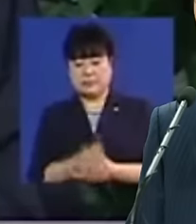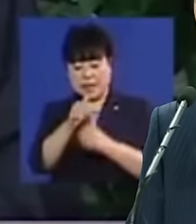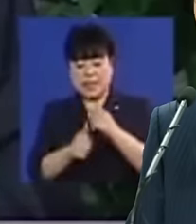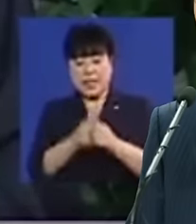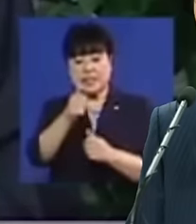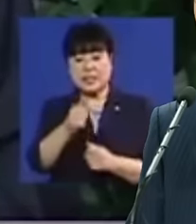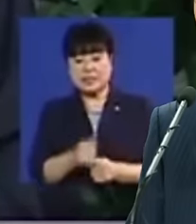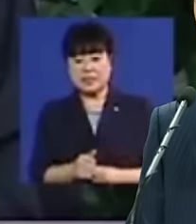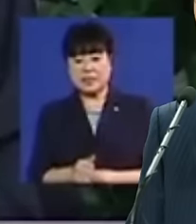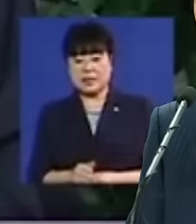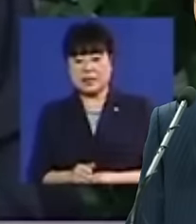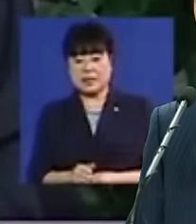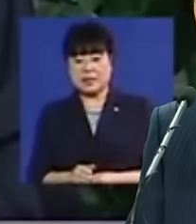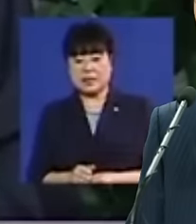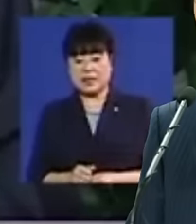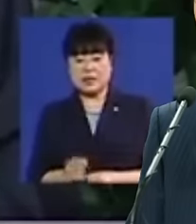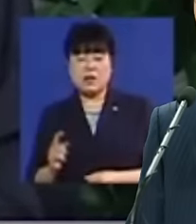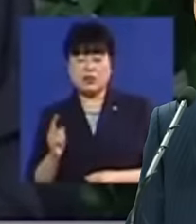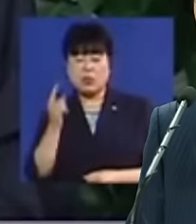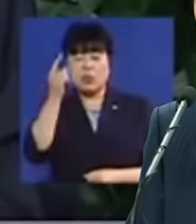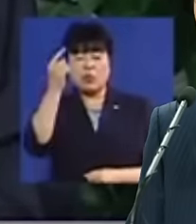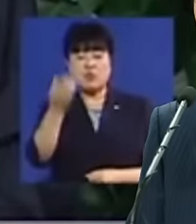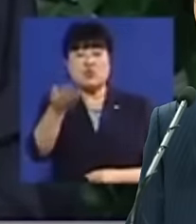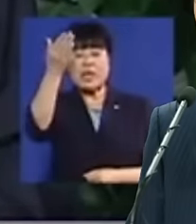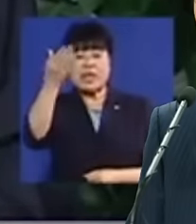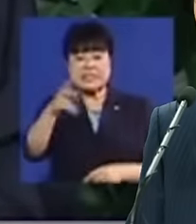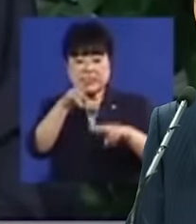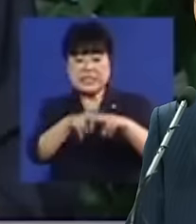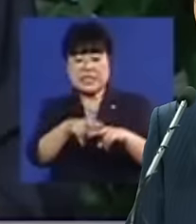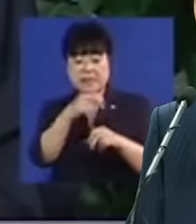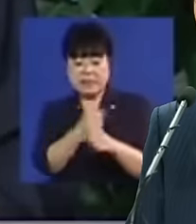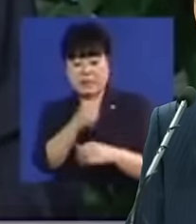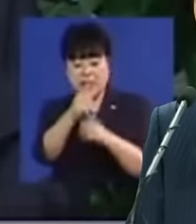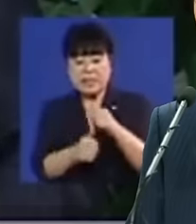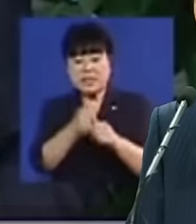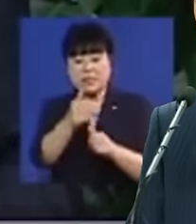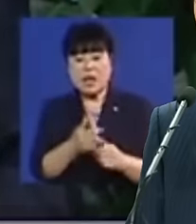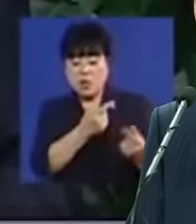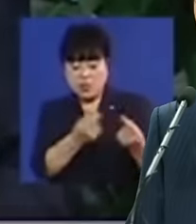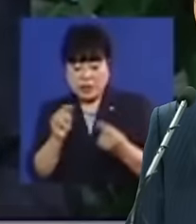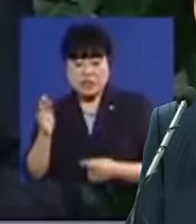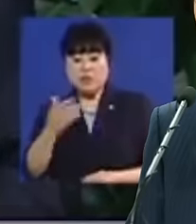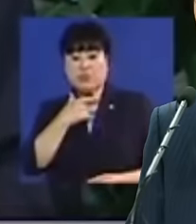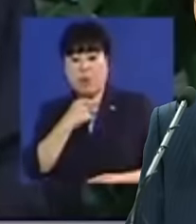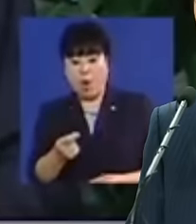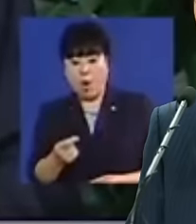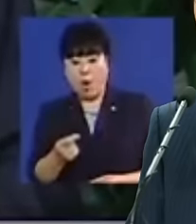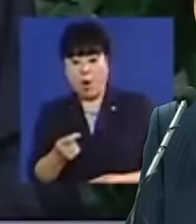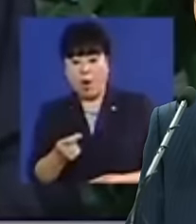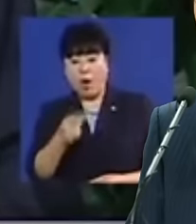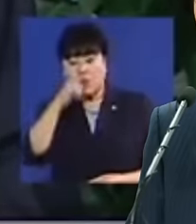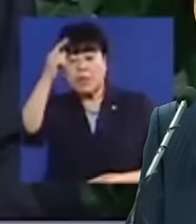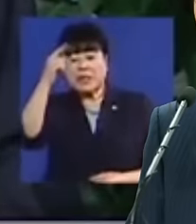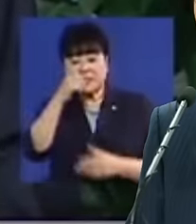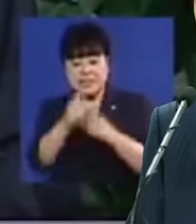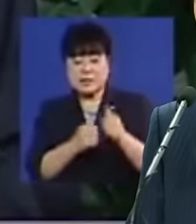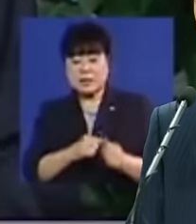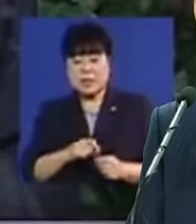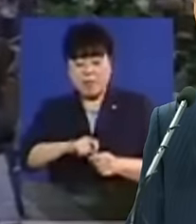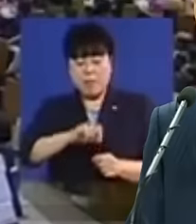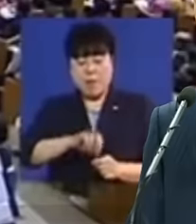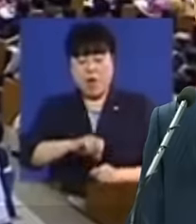하나님의 북극산 위에 자기 보좌를 배설하고 하나님과 동등하게 되겠다고 하다가 하나님께 벌을